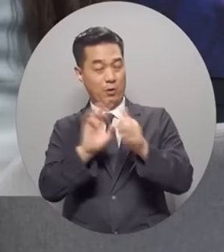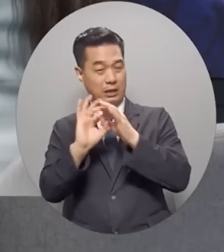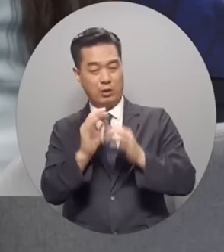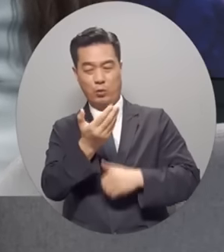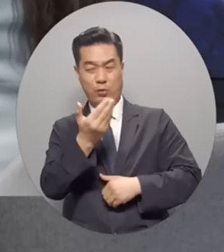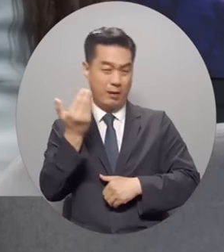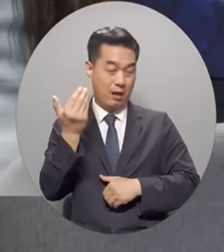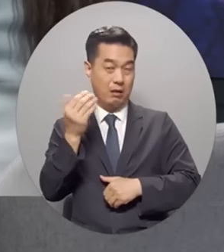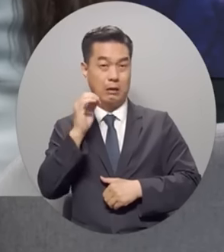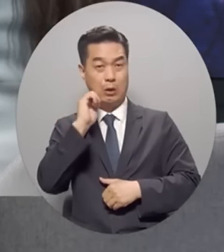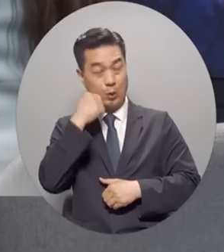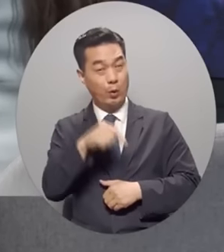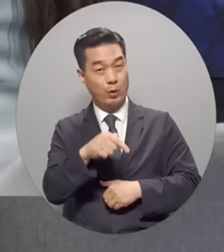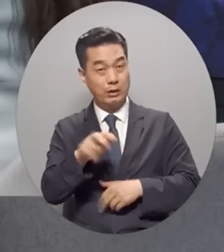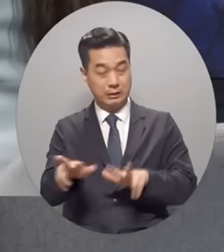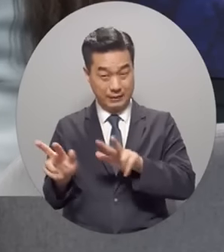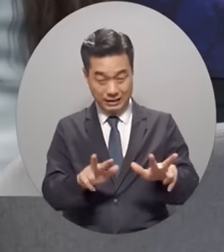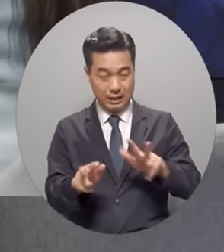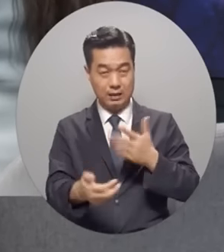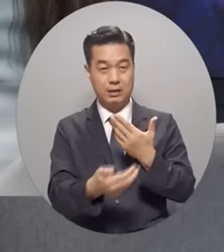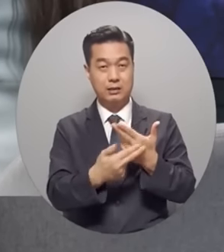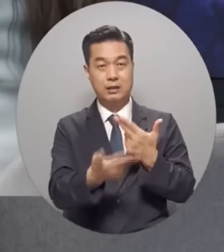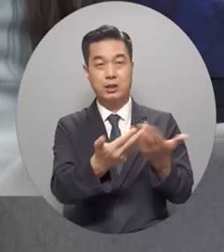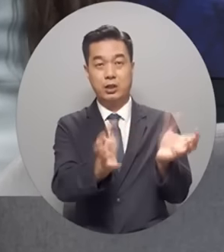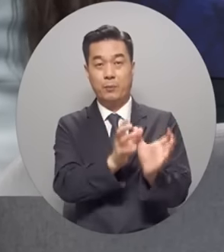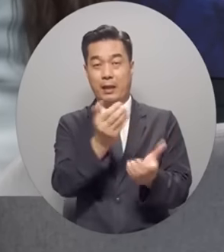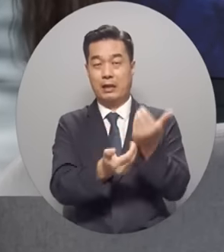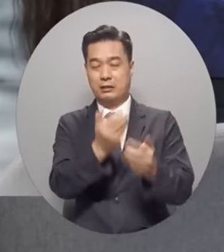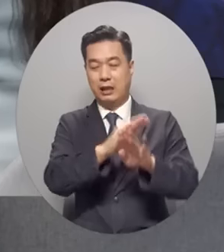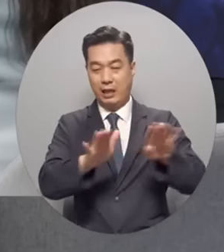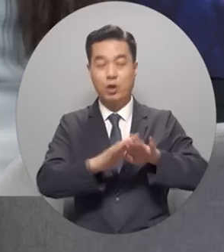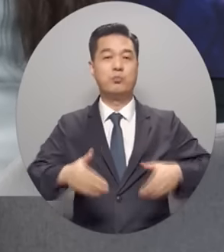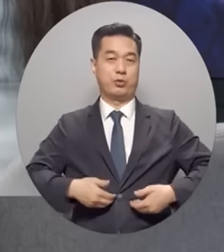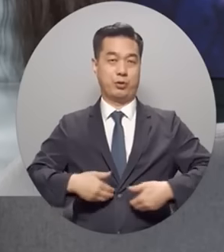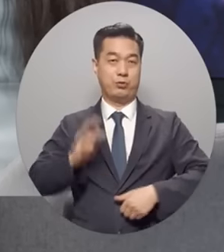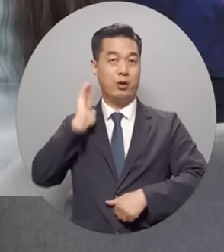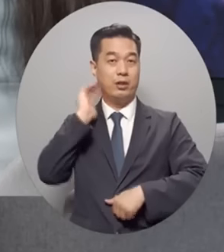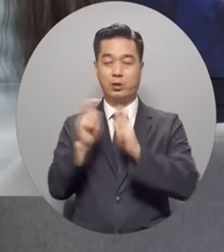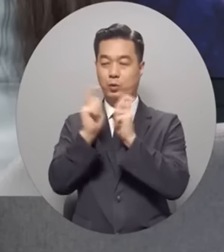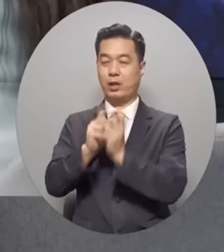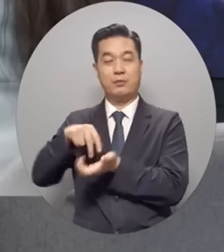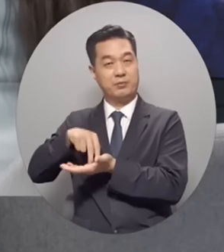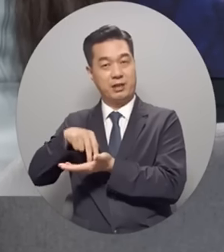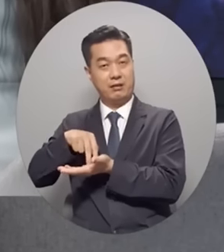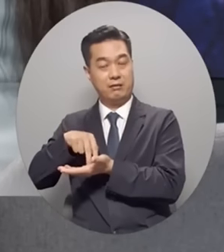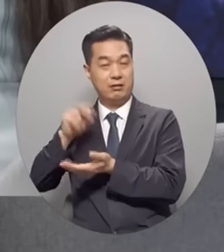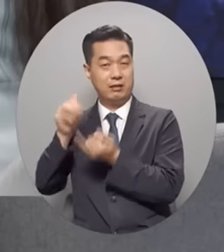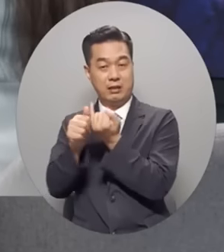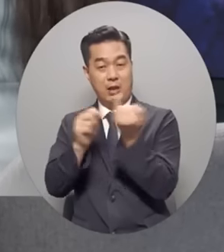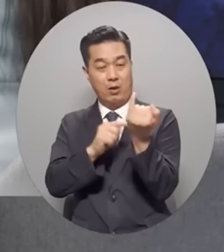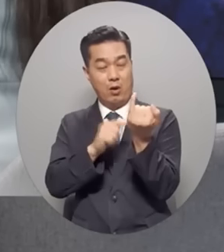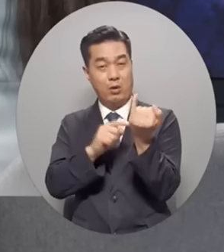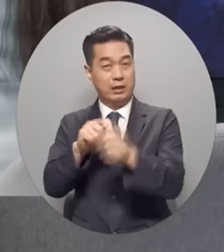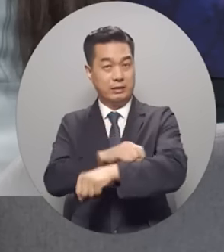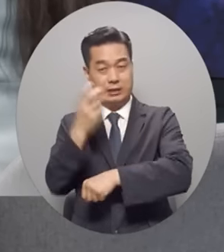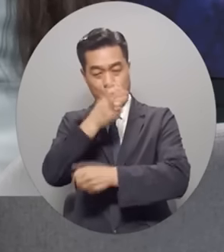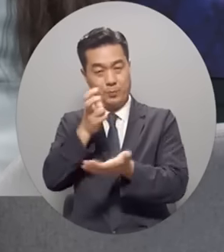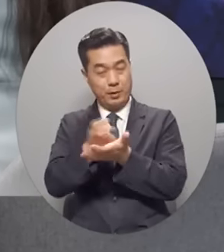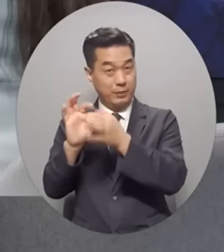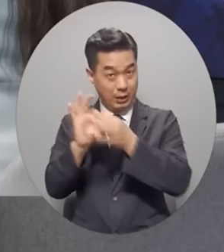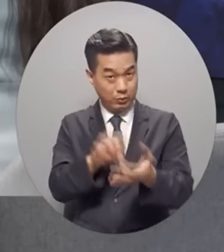상황이잖아요 당장 의료 등 해소가 시급하고 또 대통령 개인으로 봐도 김건희 여사 특검법 얘기가 계속 나오잖아요